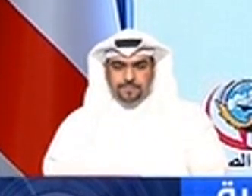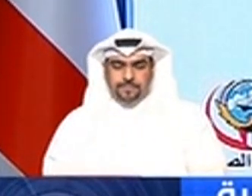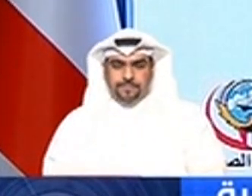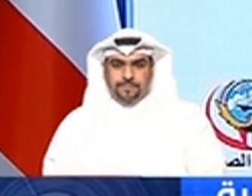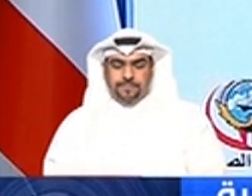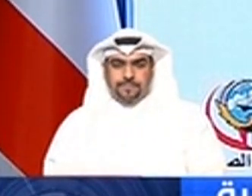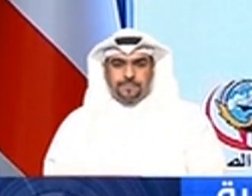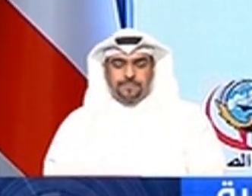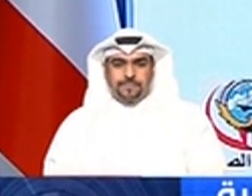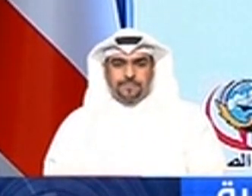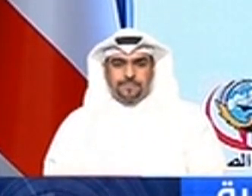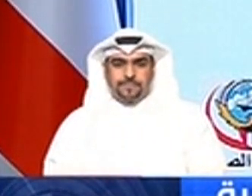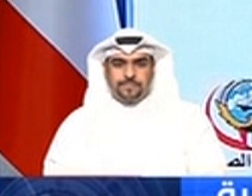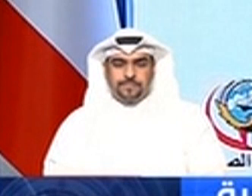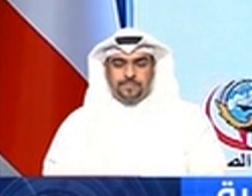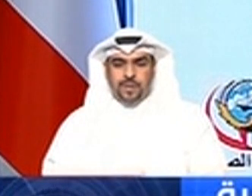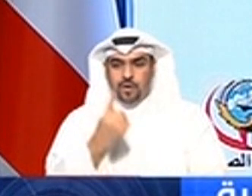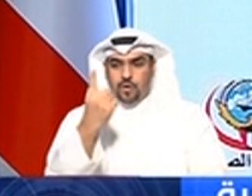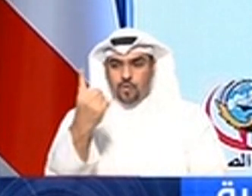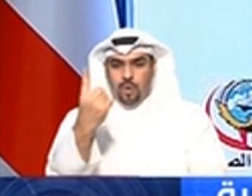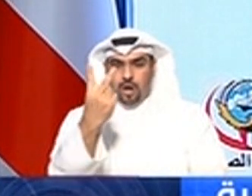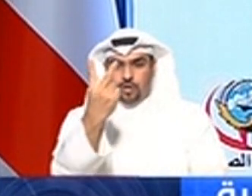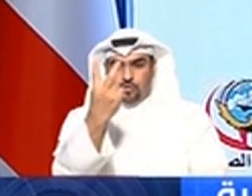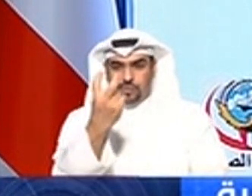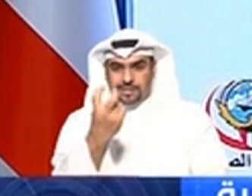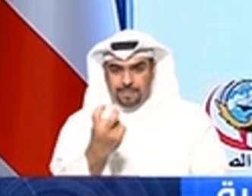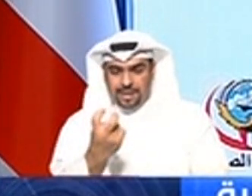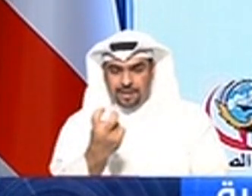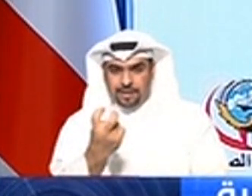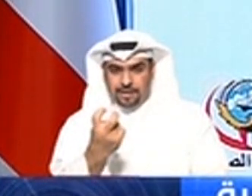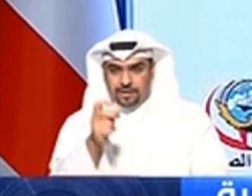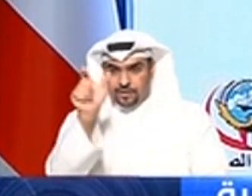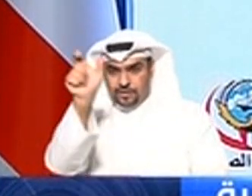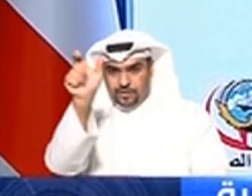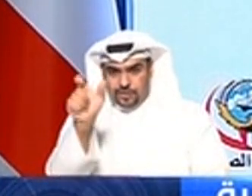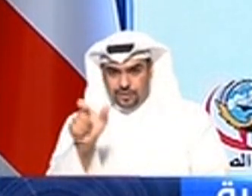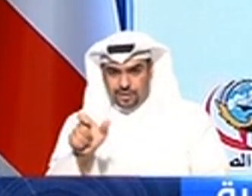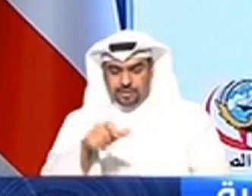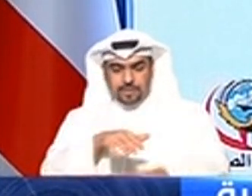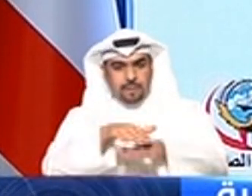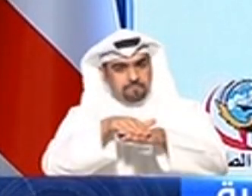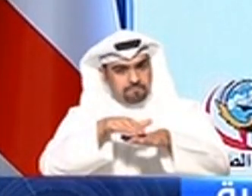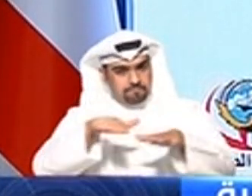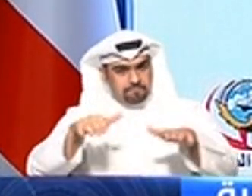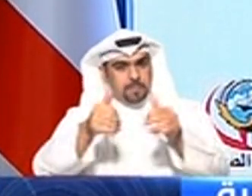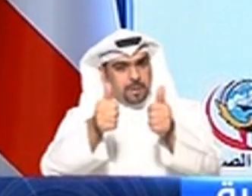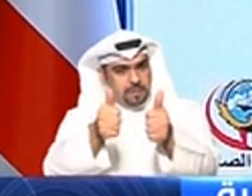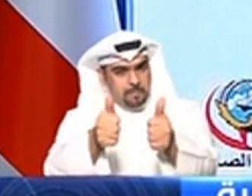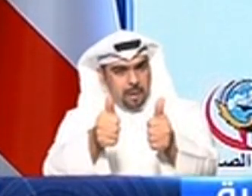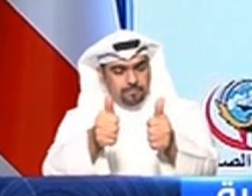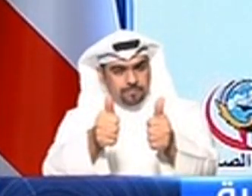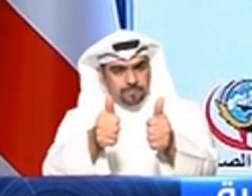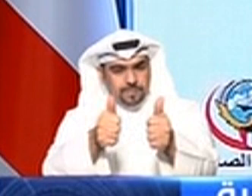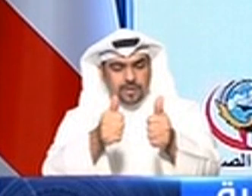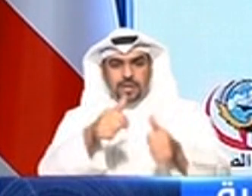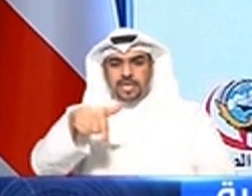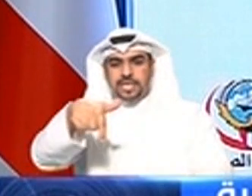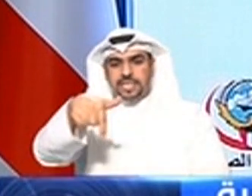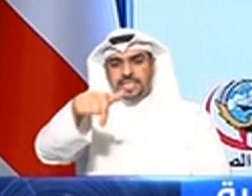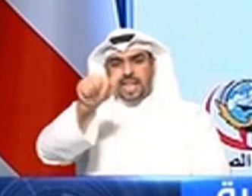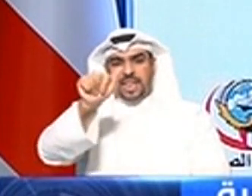منها 71 حالة مستقرة و60